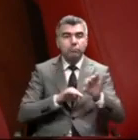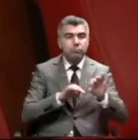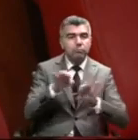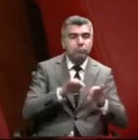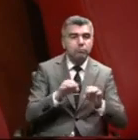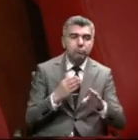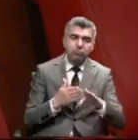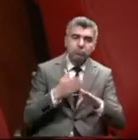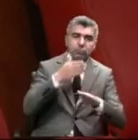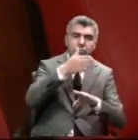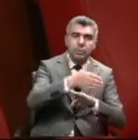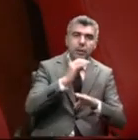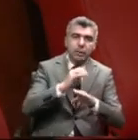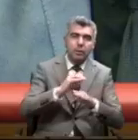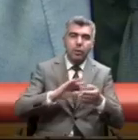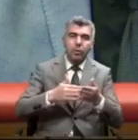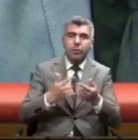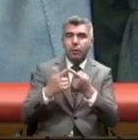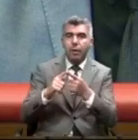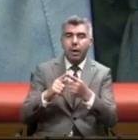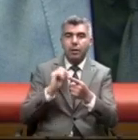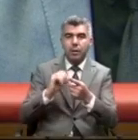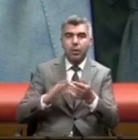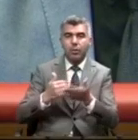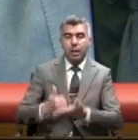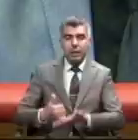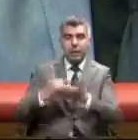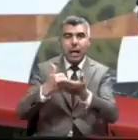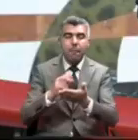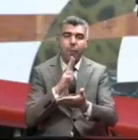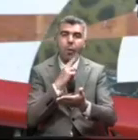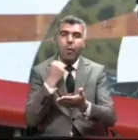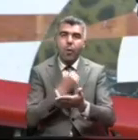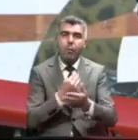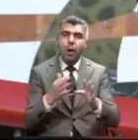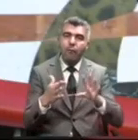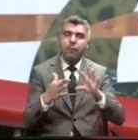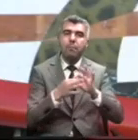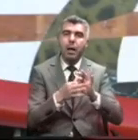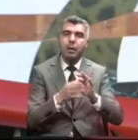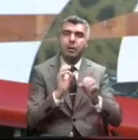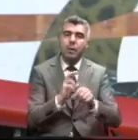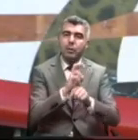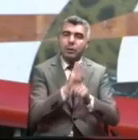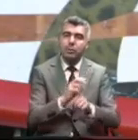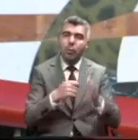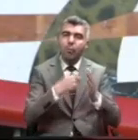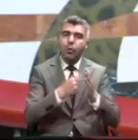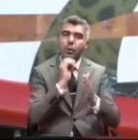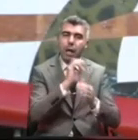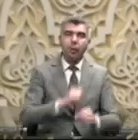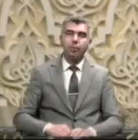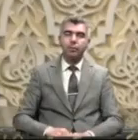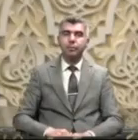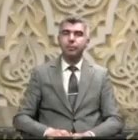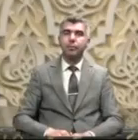للولوج الى المساهمات ودعم الدوله والى الابناك ايضا باش يديروا المشاريع ديالهم